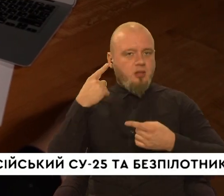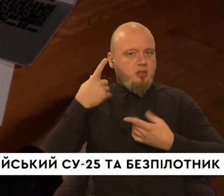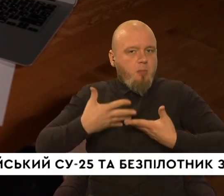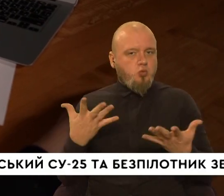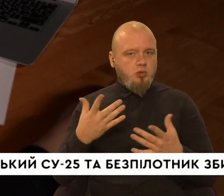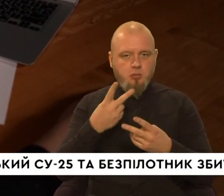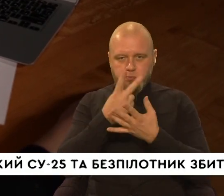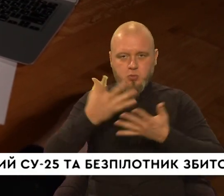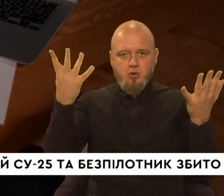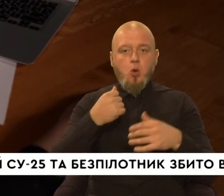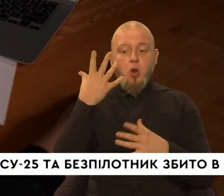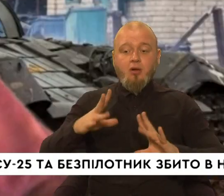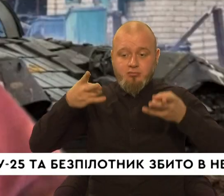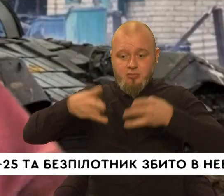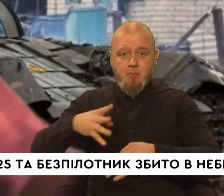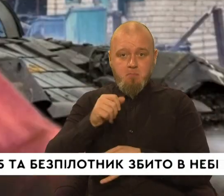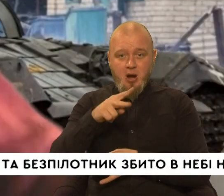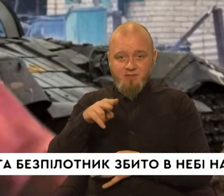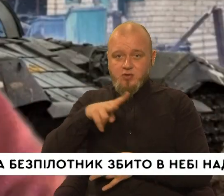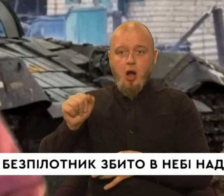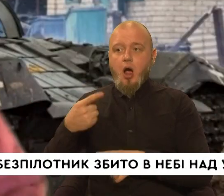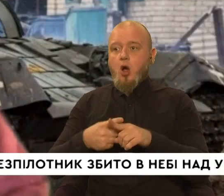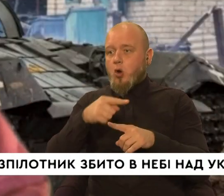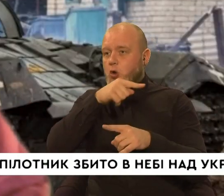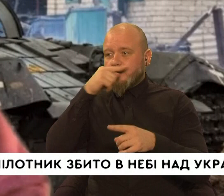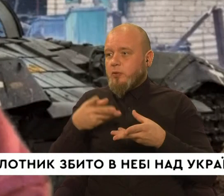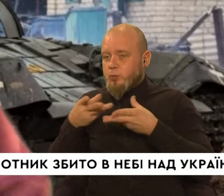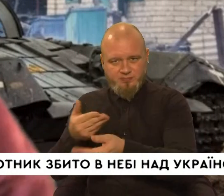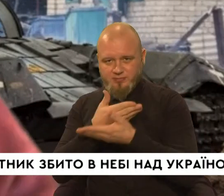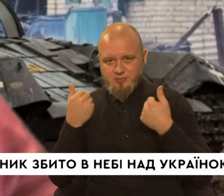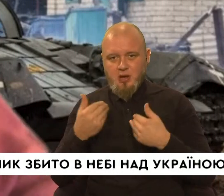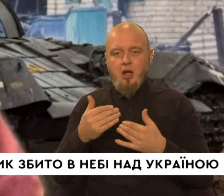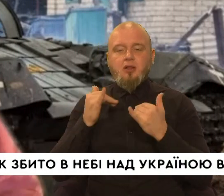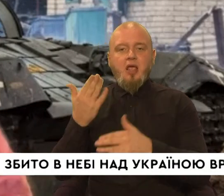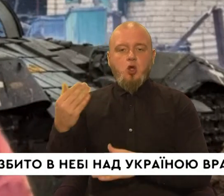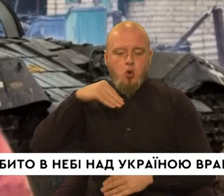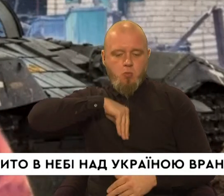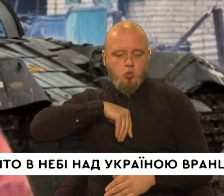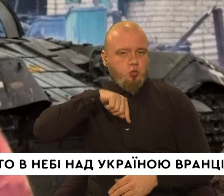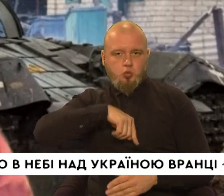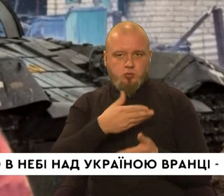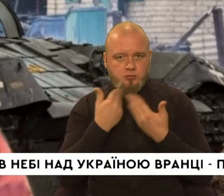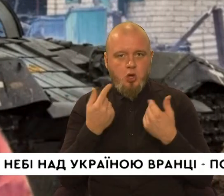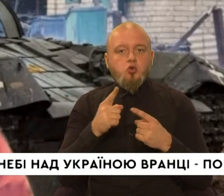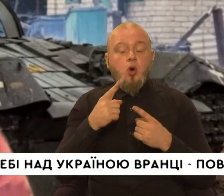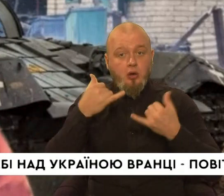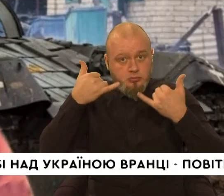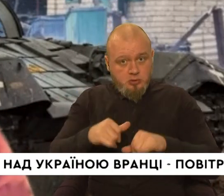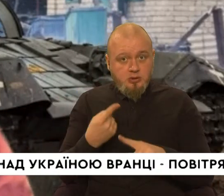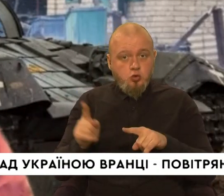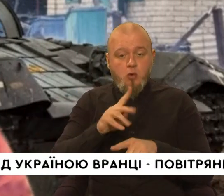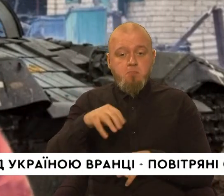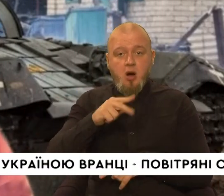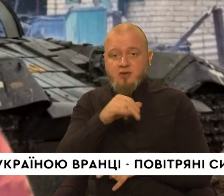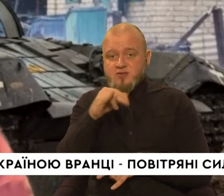трапилася Макіївка, це не справило на росіян жодного ефекту. Принаймні для їхнього морального духу. Що справило враження, так це те, що в